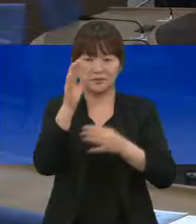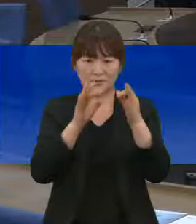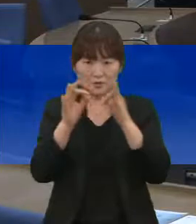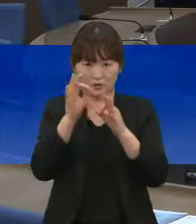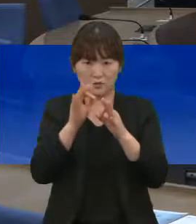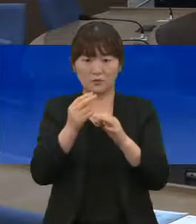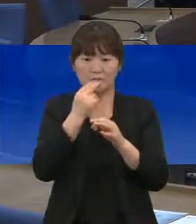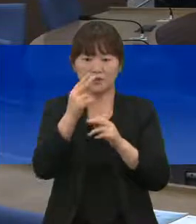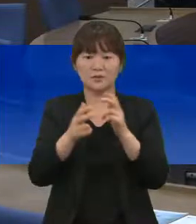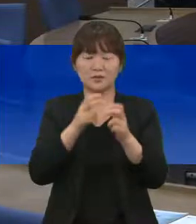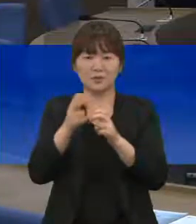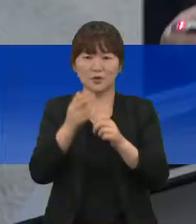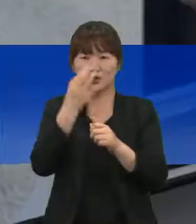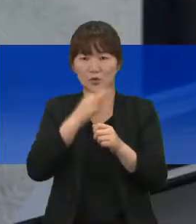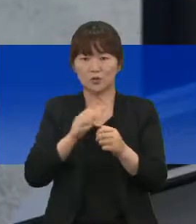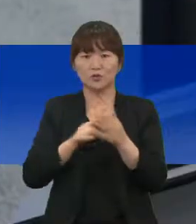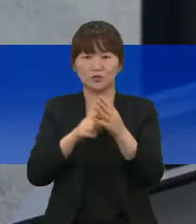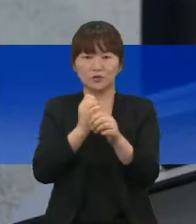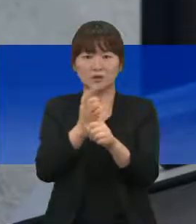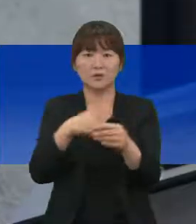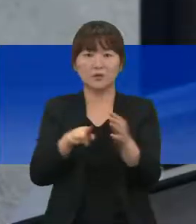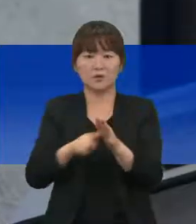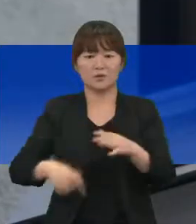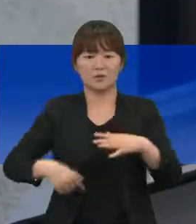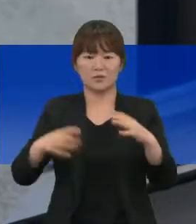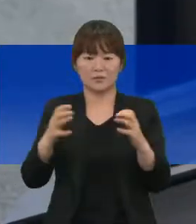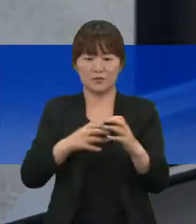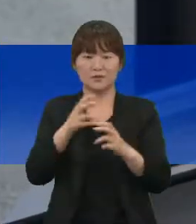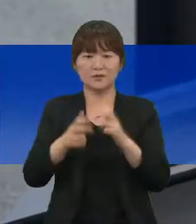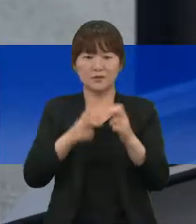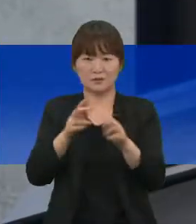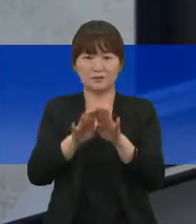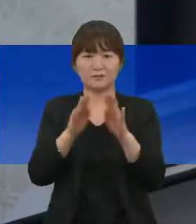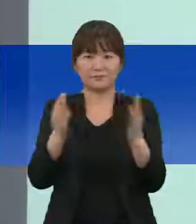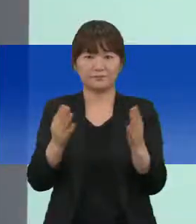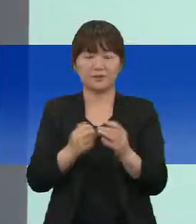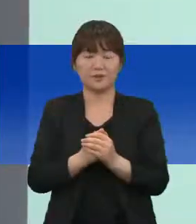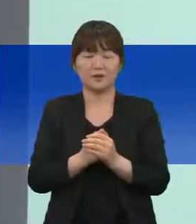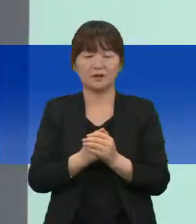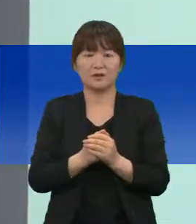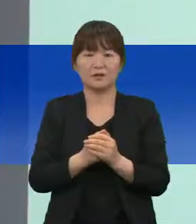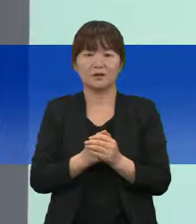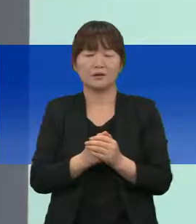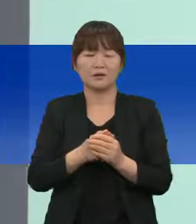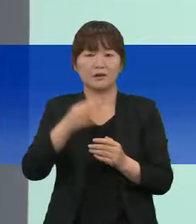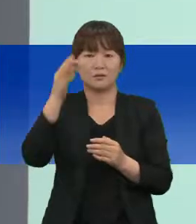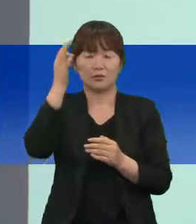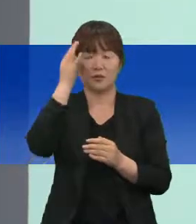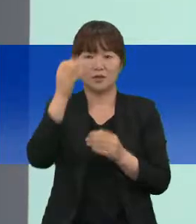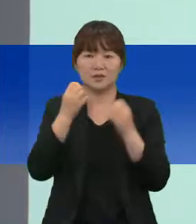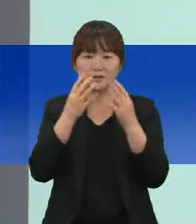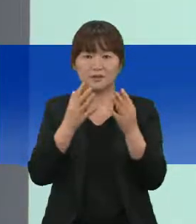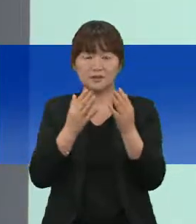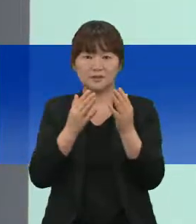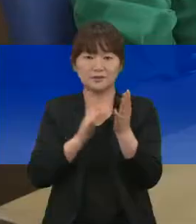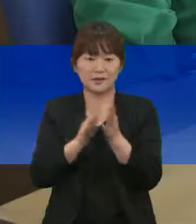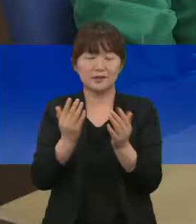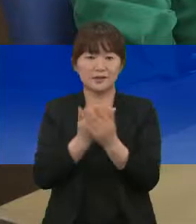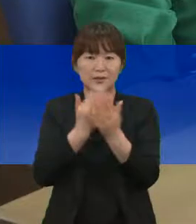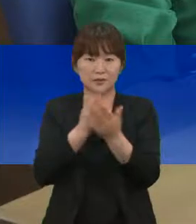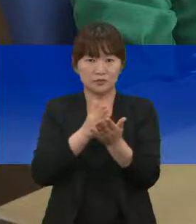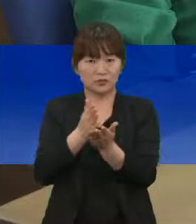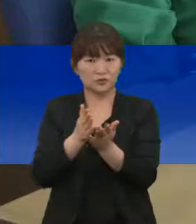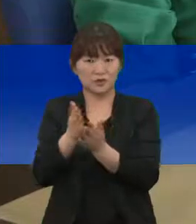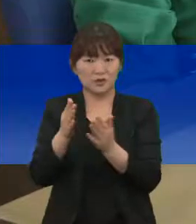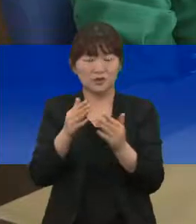발굴하고 바이오 산업의 효율적인 추진을 위한 협력 사업의 일환으로 개최됐습니다. 심포지엄에서는 포항이 신약